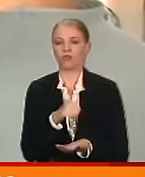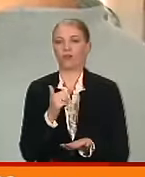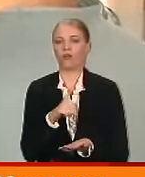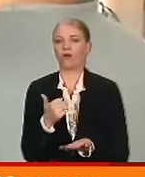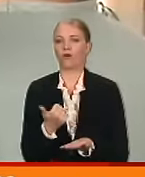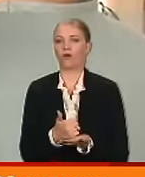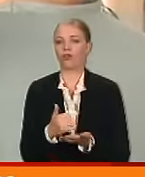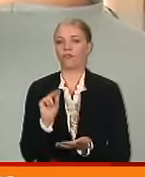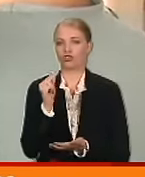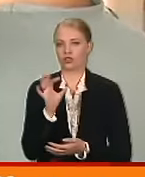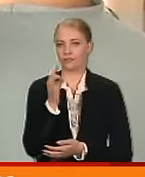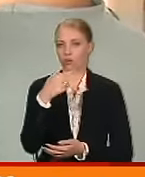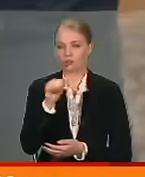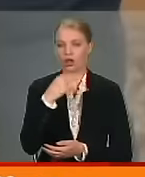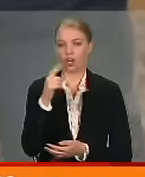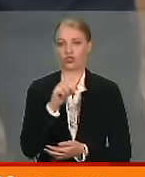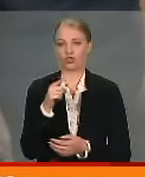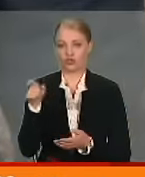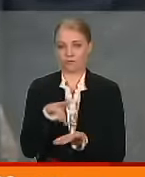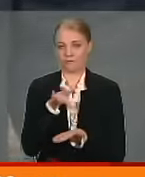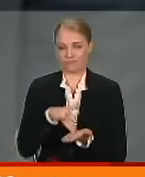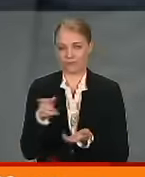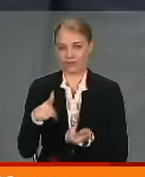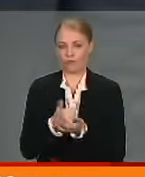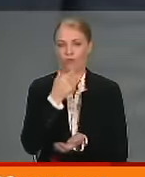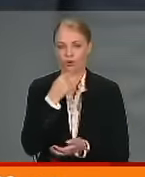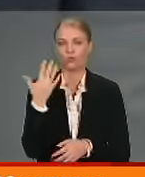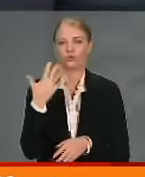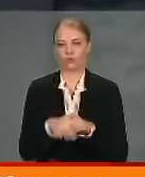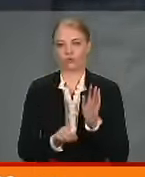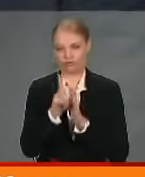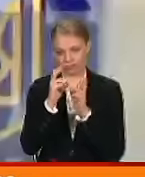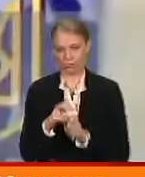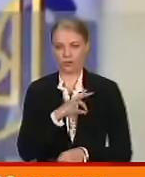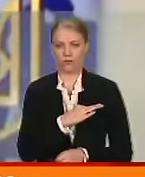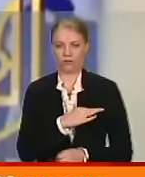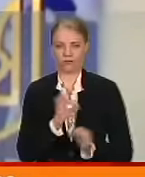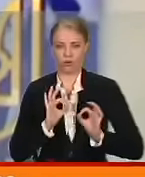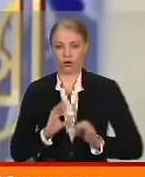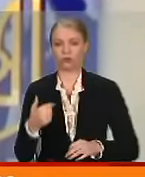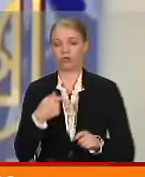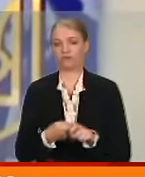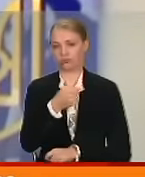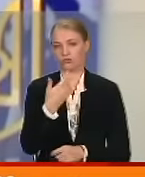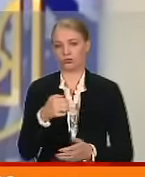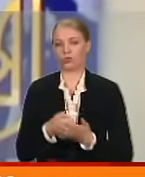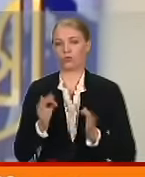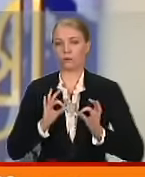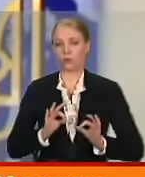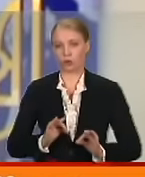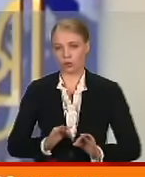Чернігівської ОДА нас запевнив, що Новгород-Сіверським вождем вже опікується прокуратура. Нами поданий позов до